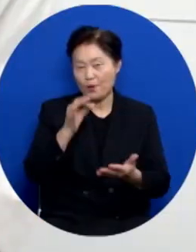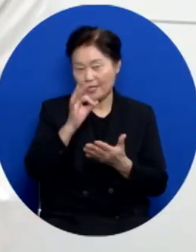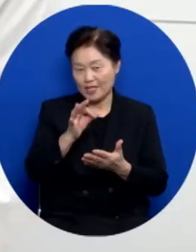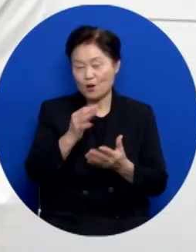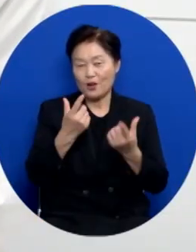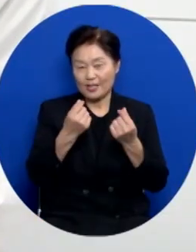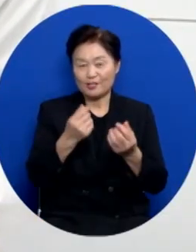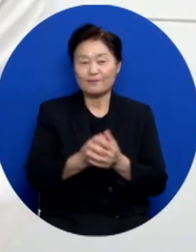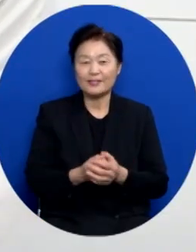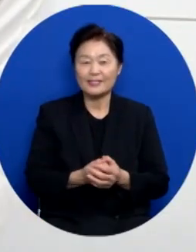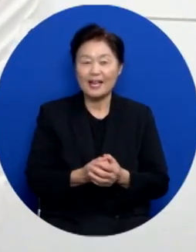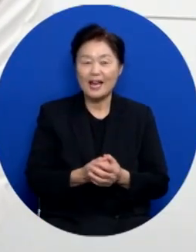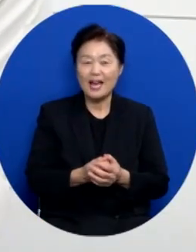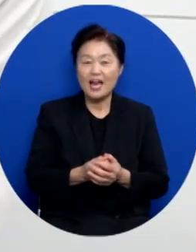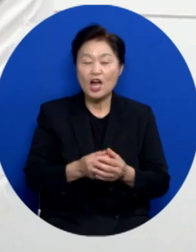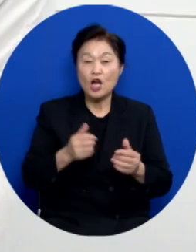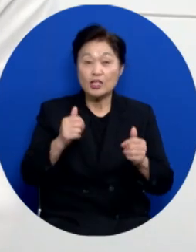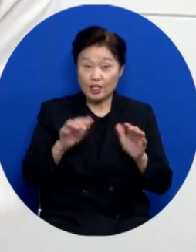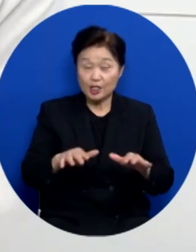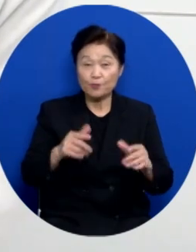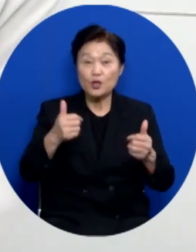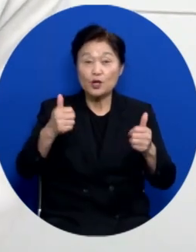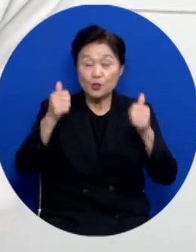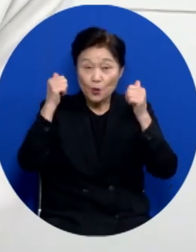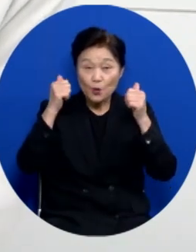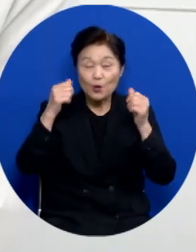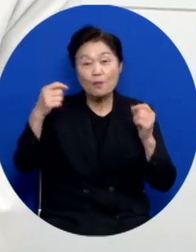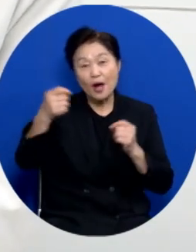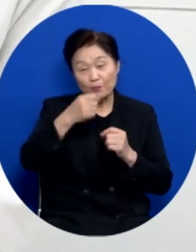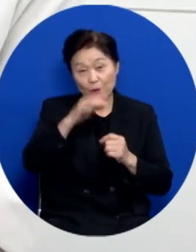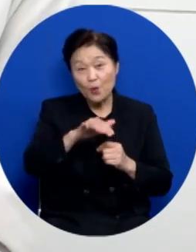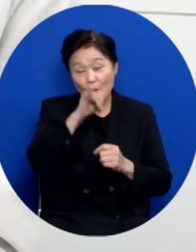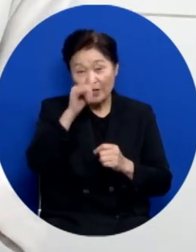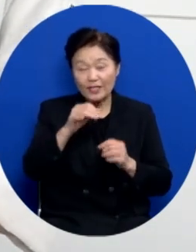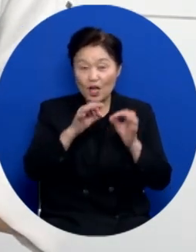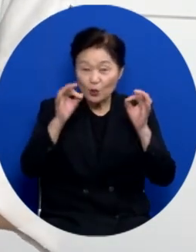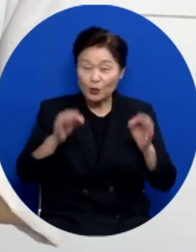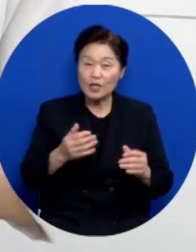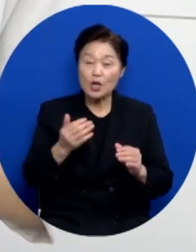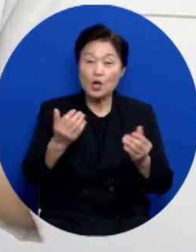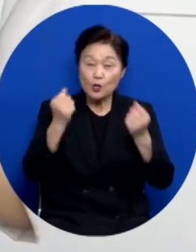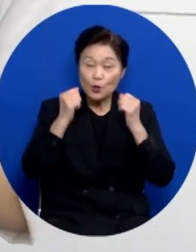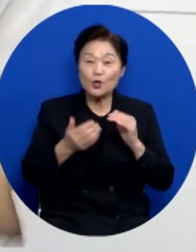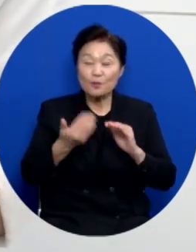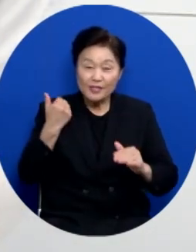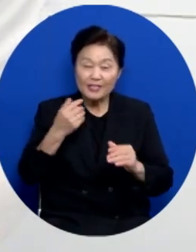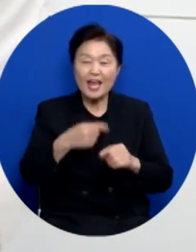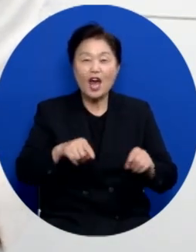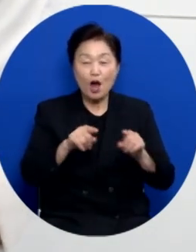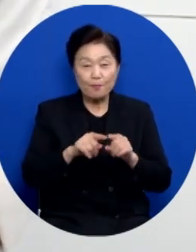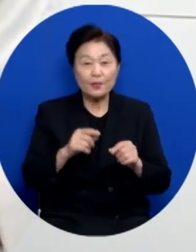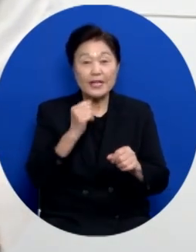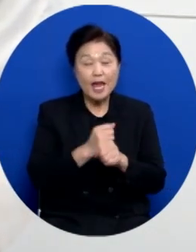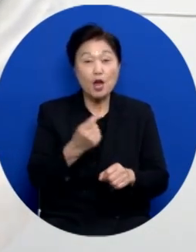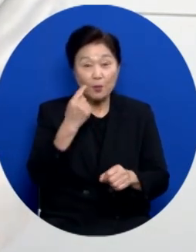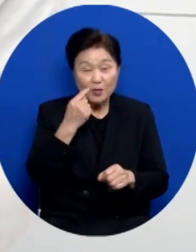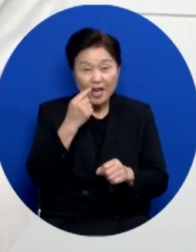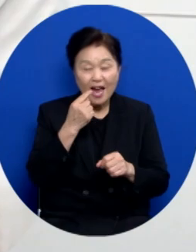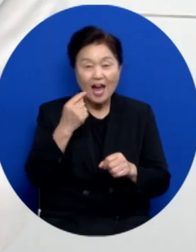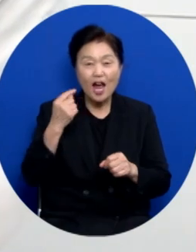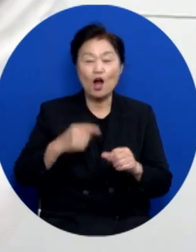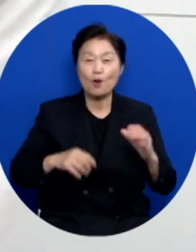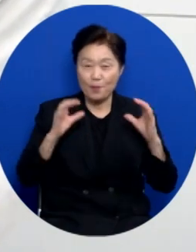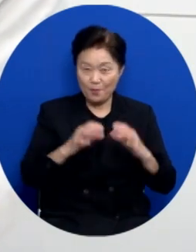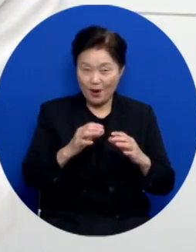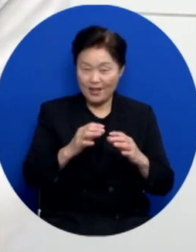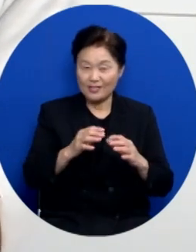지금 졸업을 앞두고 있어서요. 동기들끼리 이제 졸업 전에 추억 하나 쌓고자 했던 거라서 되게 뜻깊고 또 힘들긴